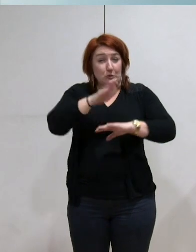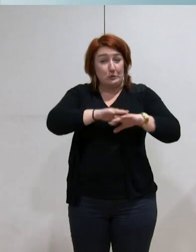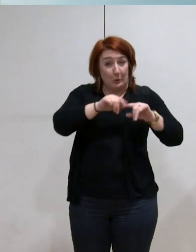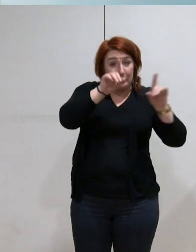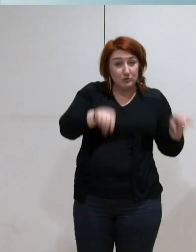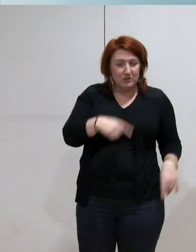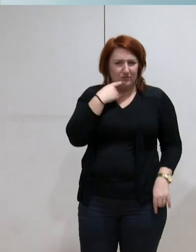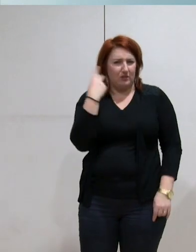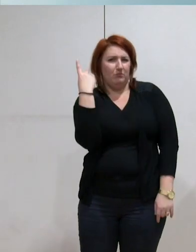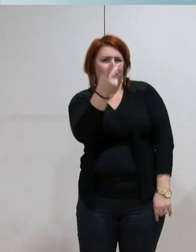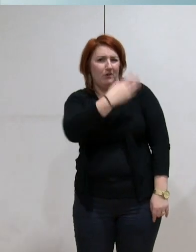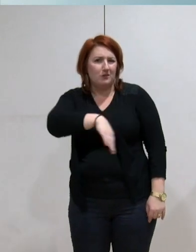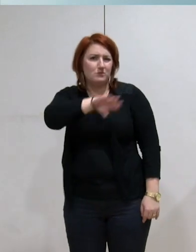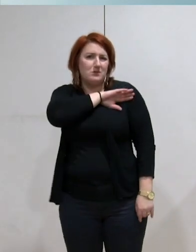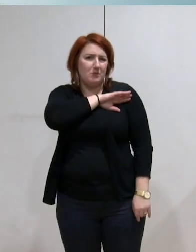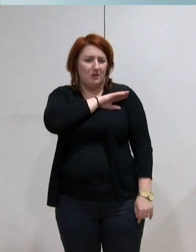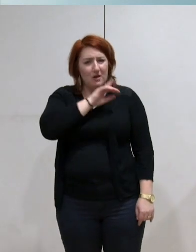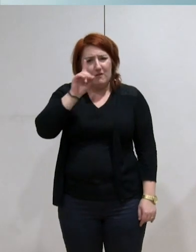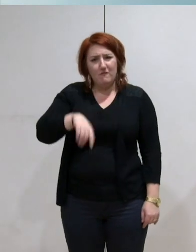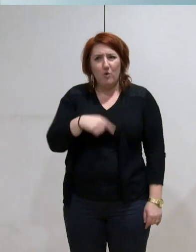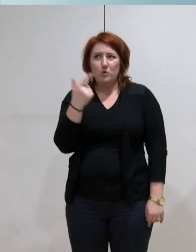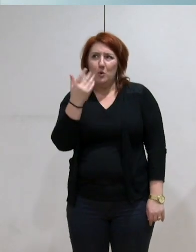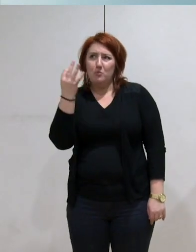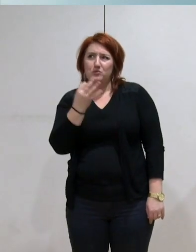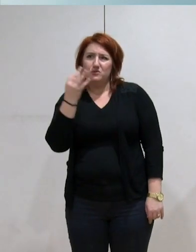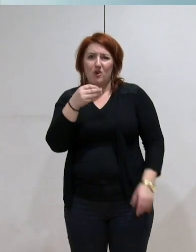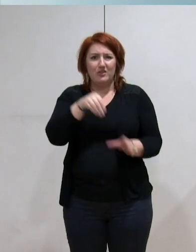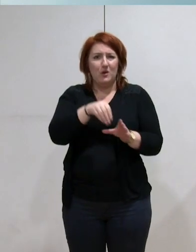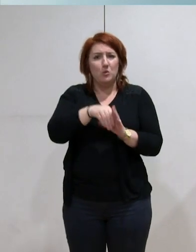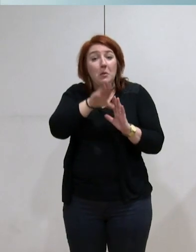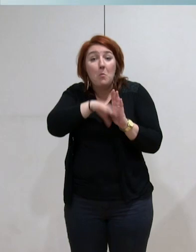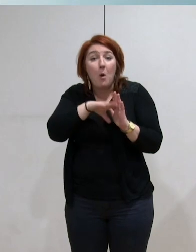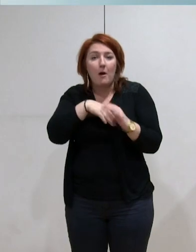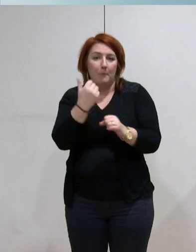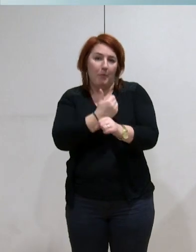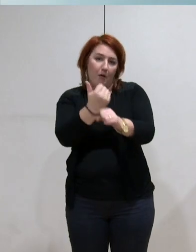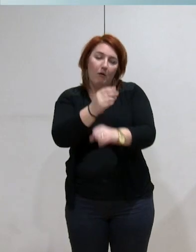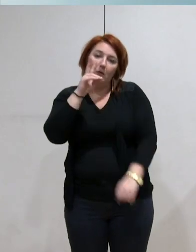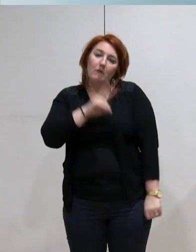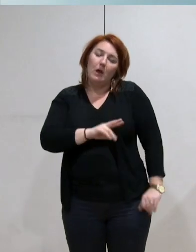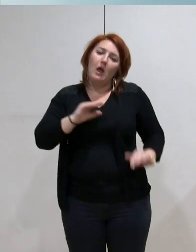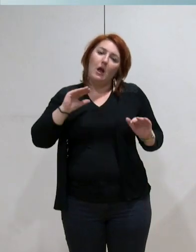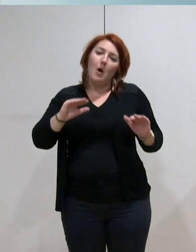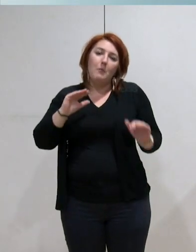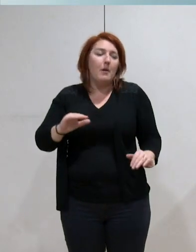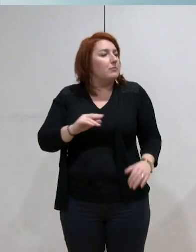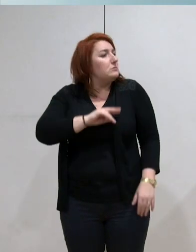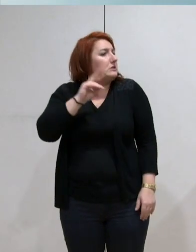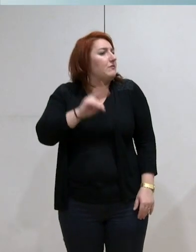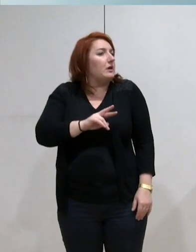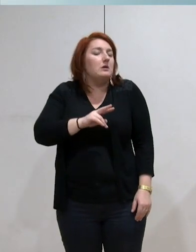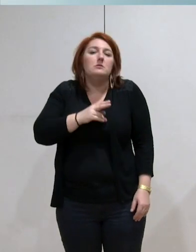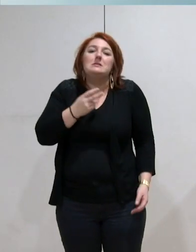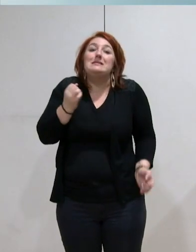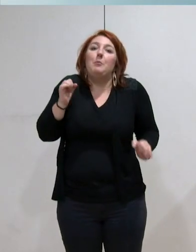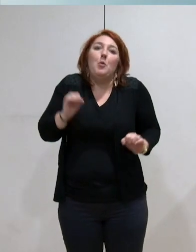trouver moins de 2 % d'économie par an convenez que ce n'est pas insurmontable pour faire face à